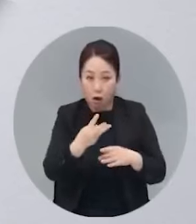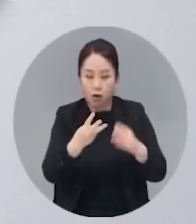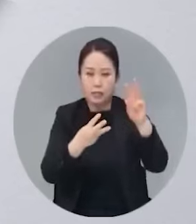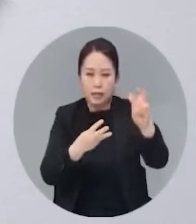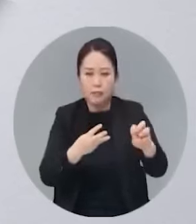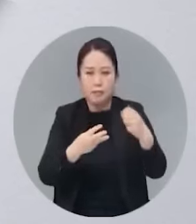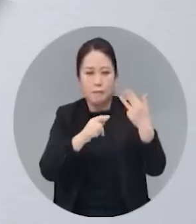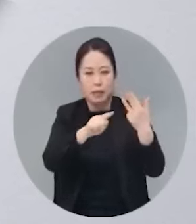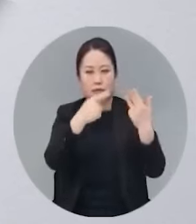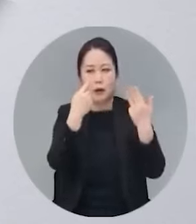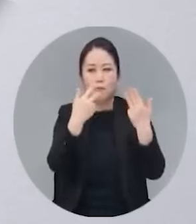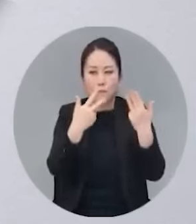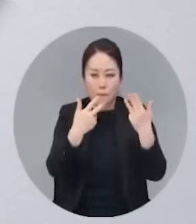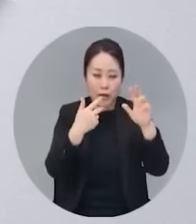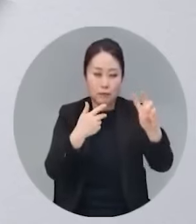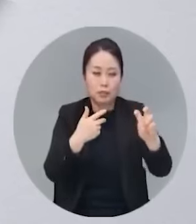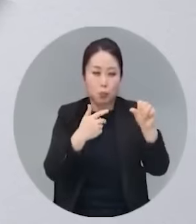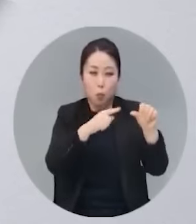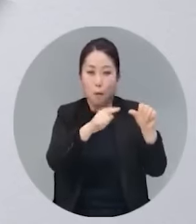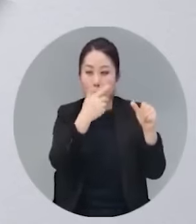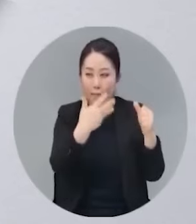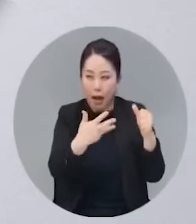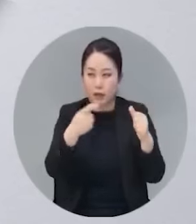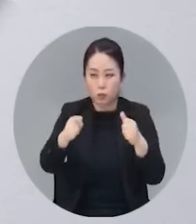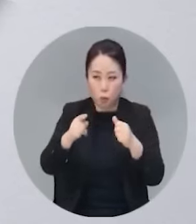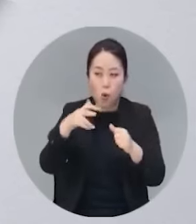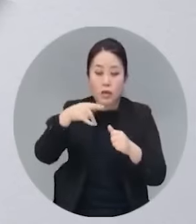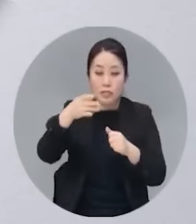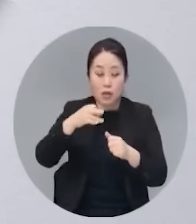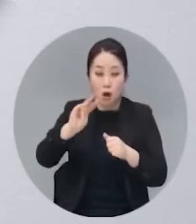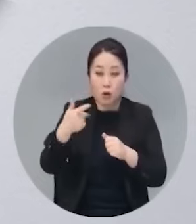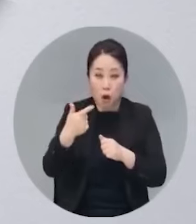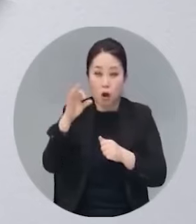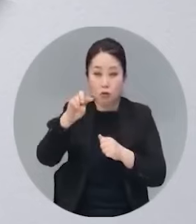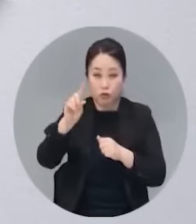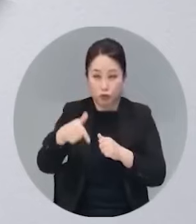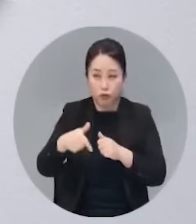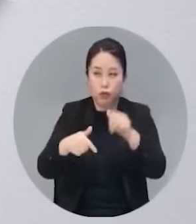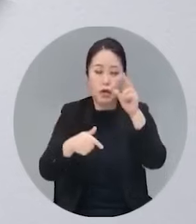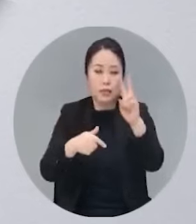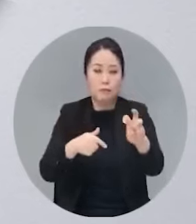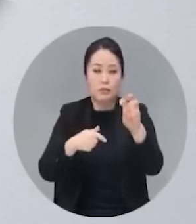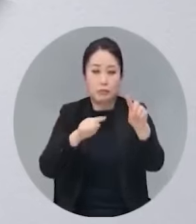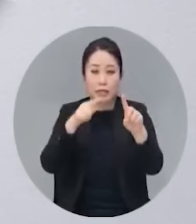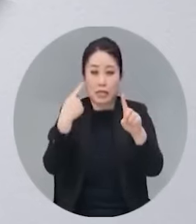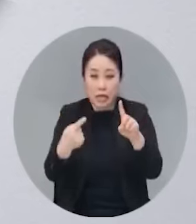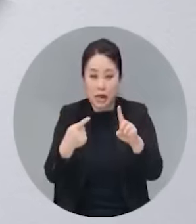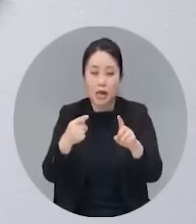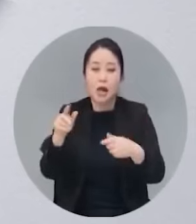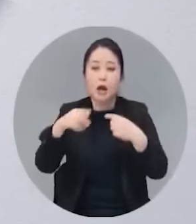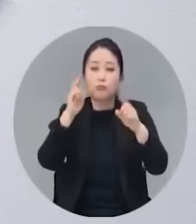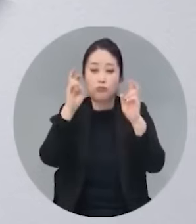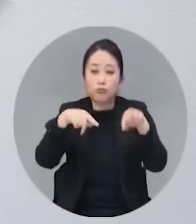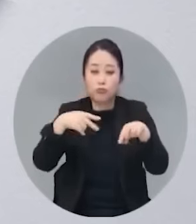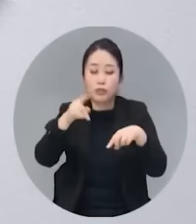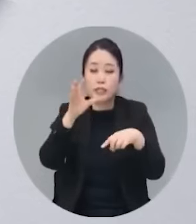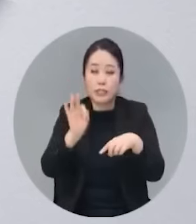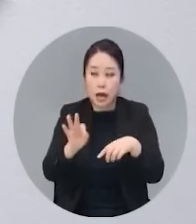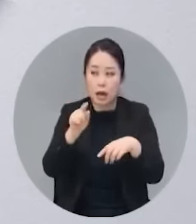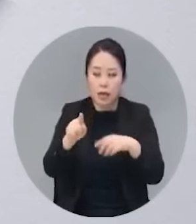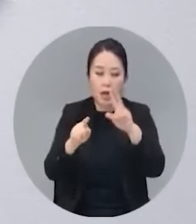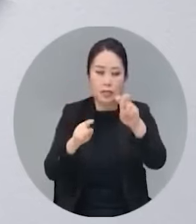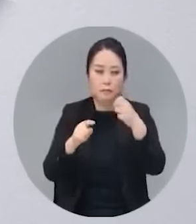후보 31.1%, 무소속 장해찬 후보가 28.2%로 나타났습니다. 유 후보와 장 후보 간